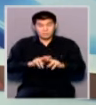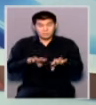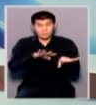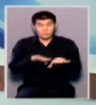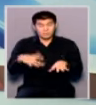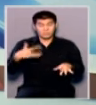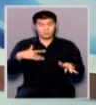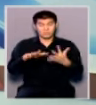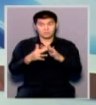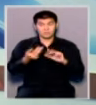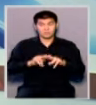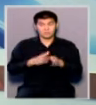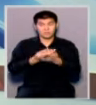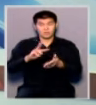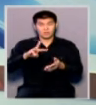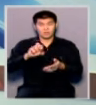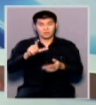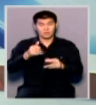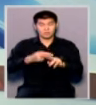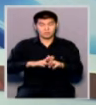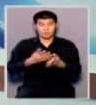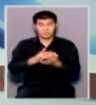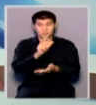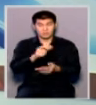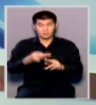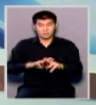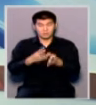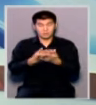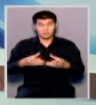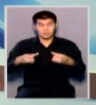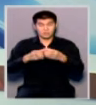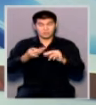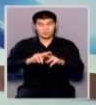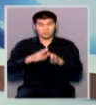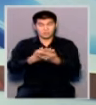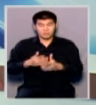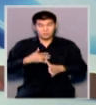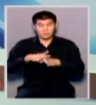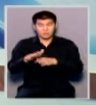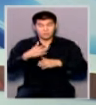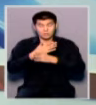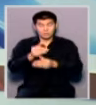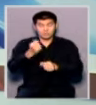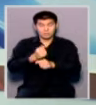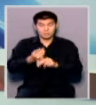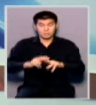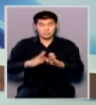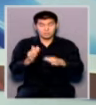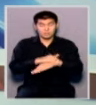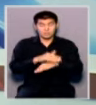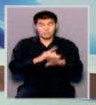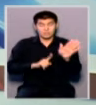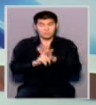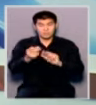ретте Құрманғазы ауданына қарасты Мақаш ауылында бірқатар азаматтар Маңғаз Маңғыстауға жұдырықтай жұмылып жәрдемдесті. Игі істің куәсі болған